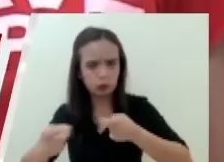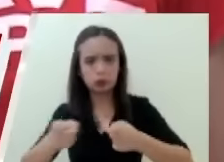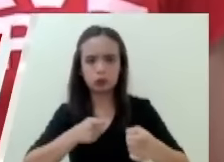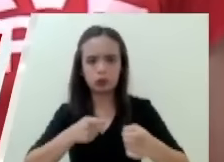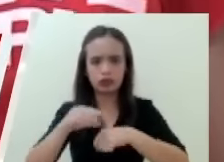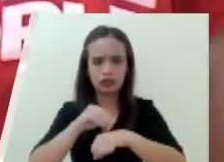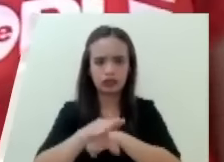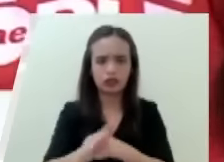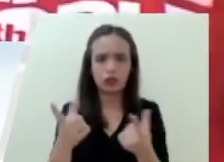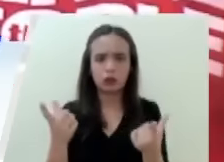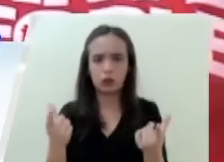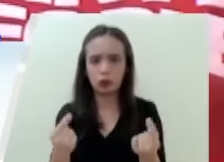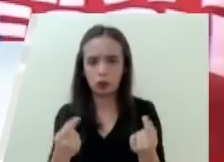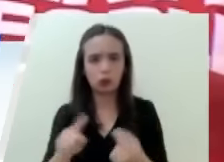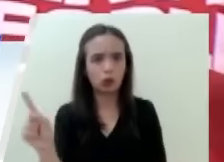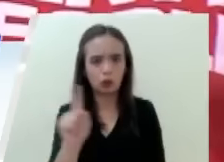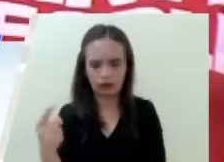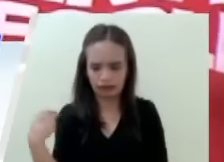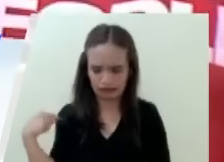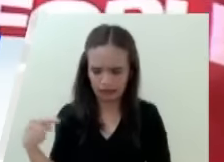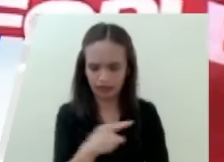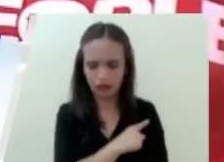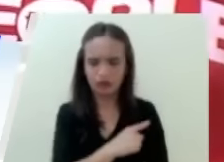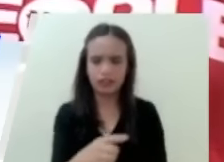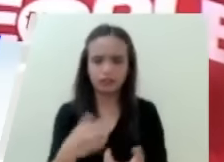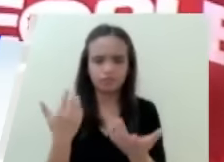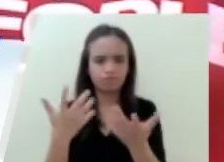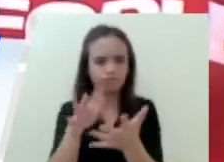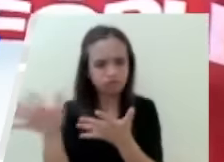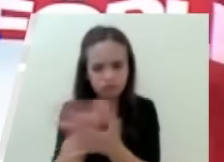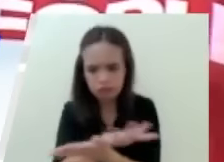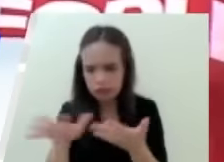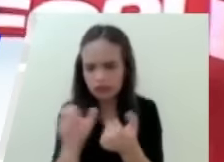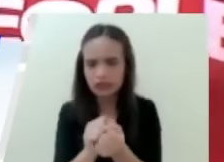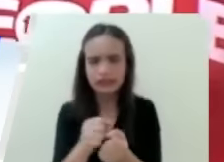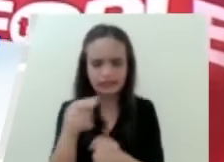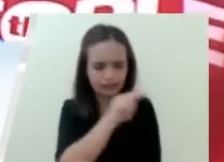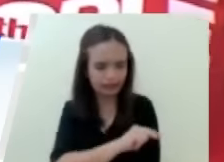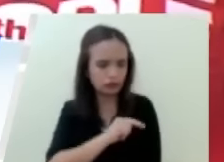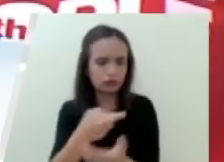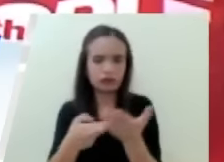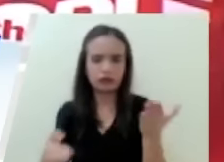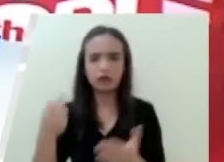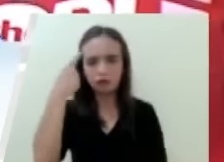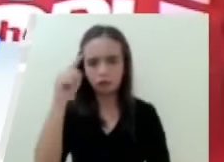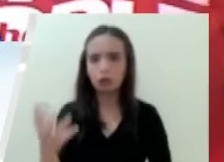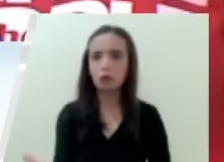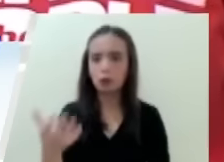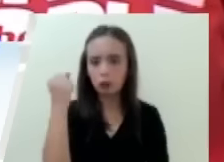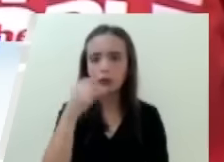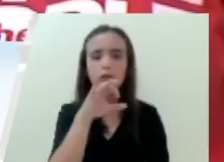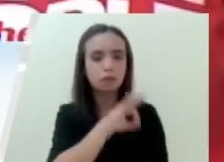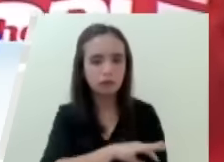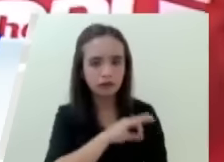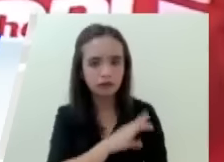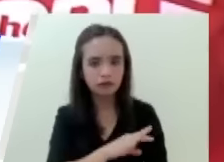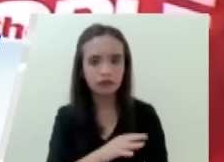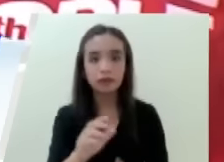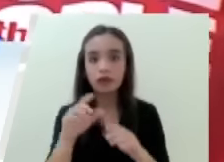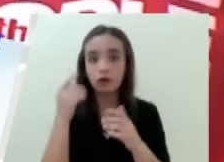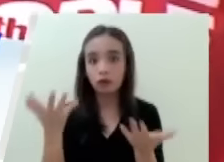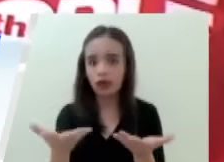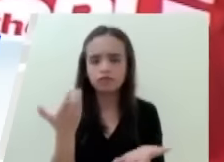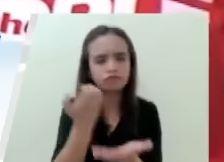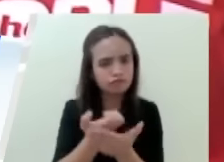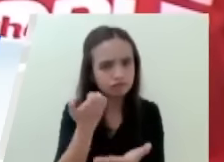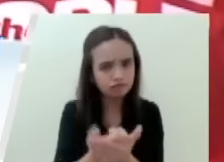dambungin ang ating likas yaman para sa sariling pakinabang sa larangan ng pang-ekonomiya,